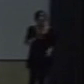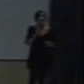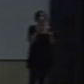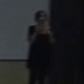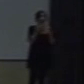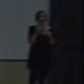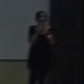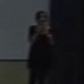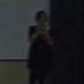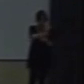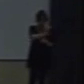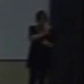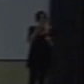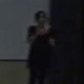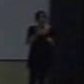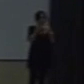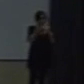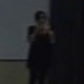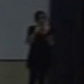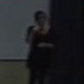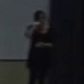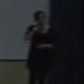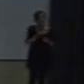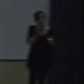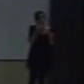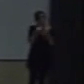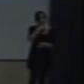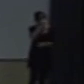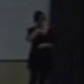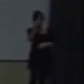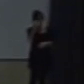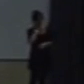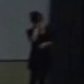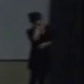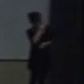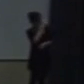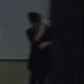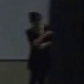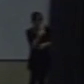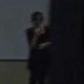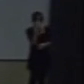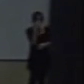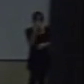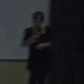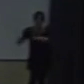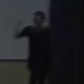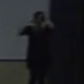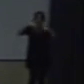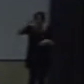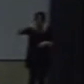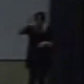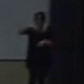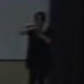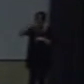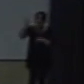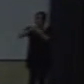la gent es passa al davant de pantalles, no? Si les suméssim, doncs potser ens espantaríem una miqueta, no? I amb això del periodisme,